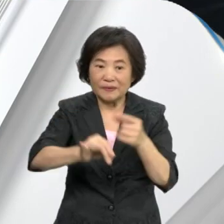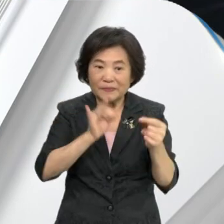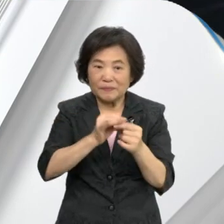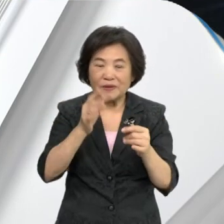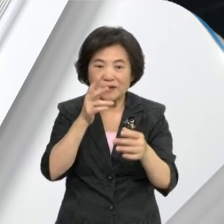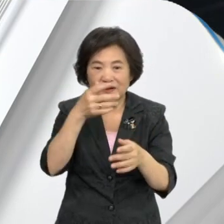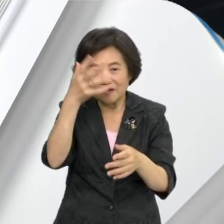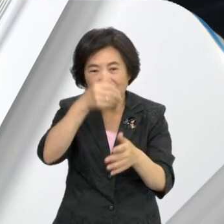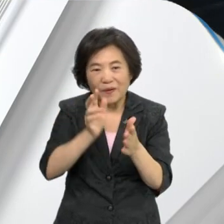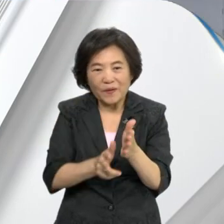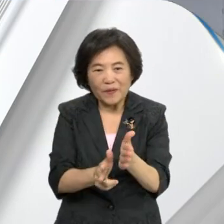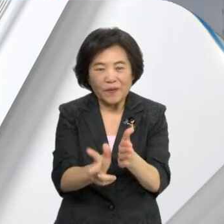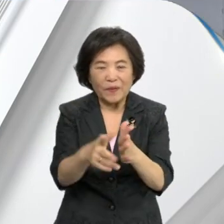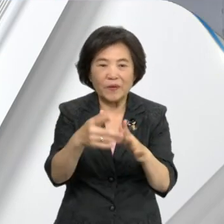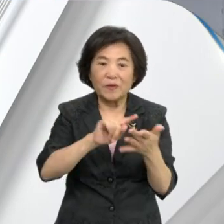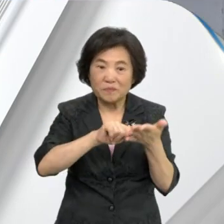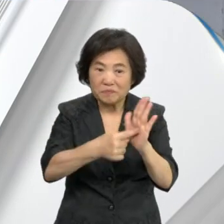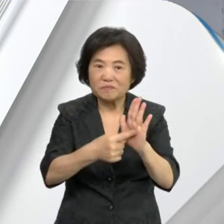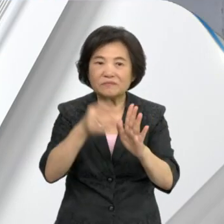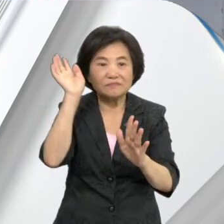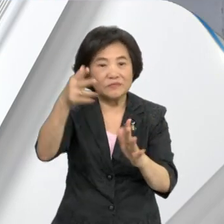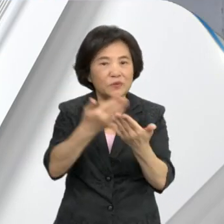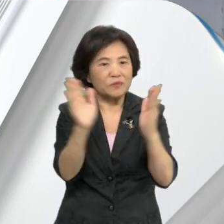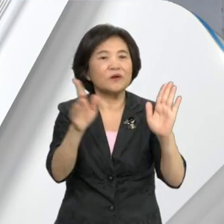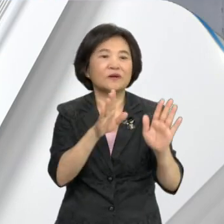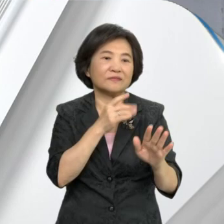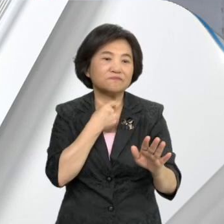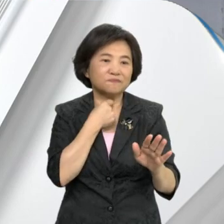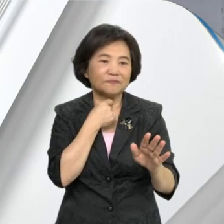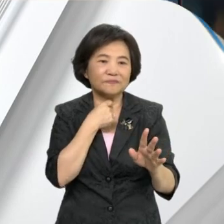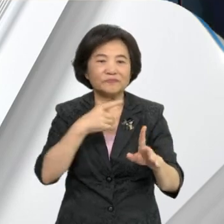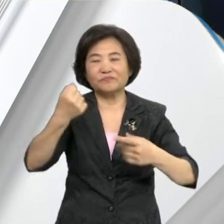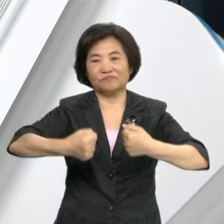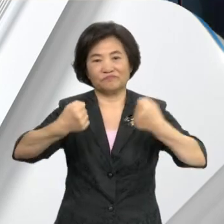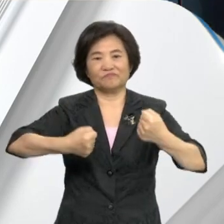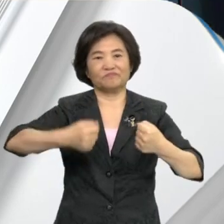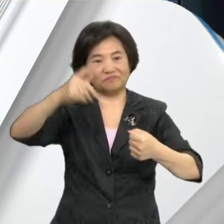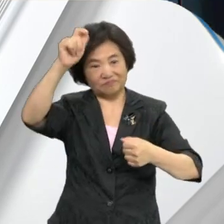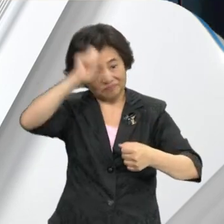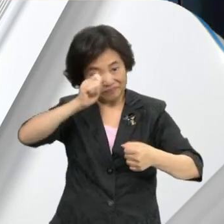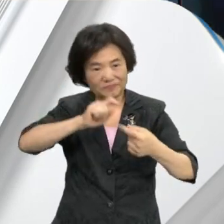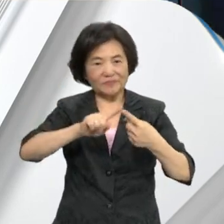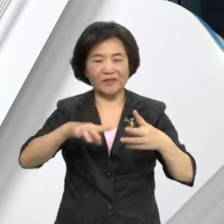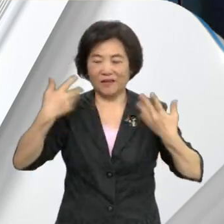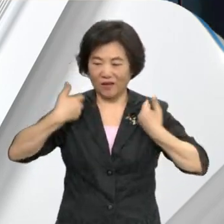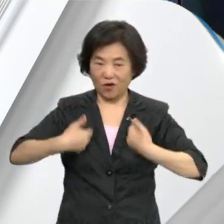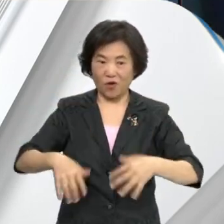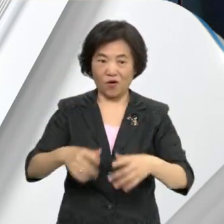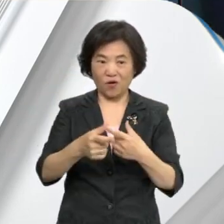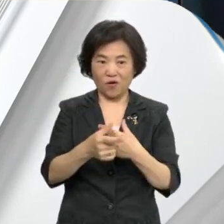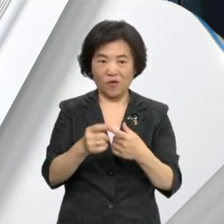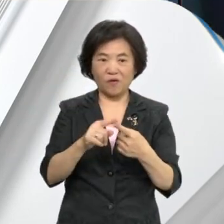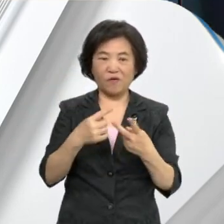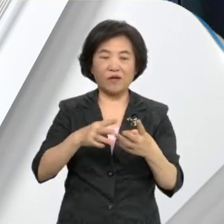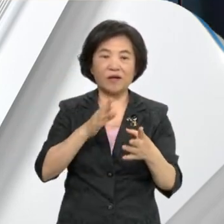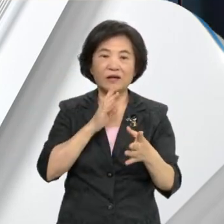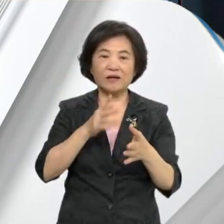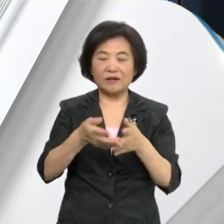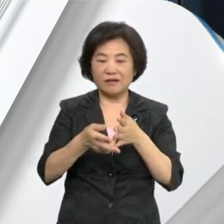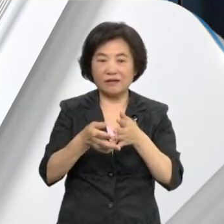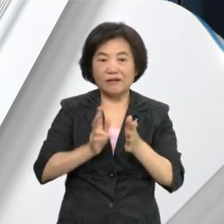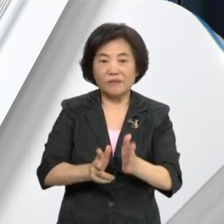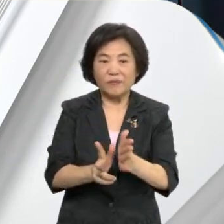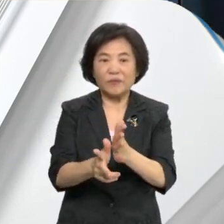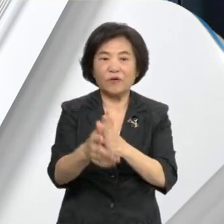茶站以模相同的形态呈现。 假使中的哦，也袂满的支付。哦，以及也要列